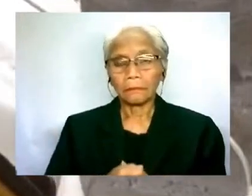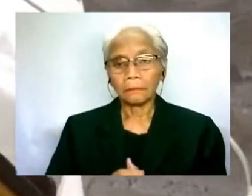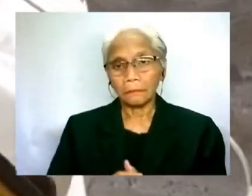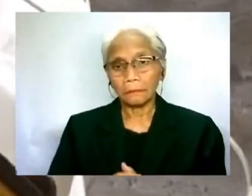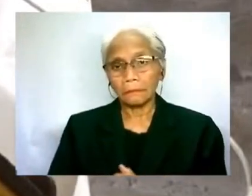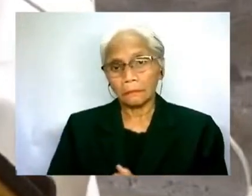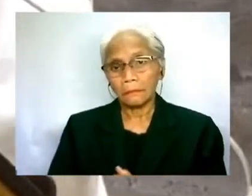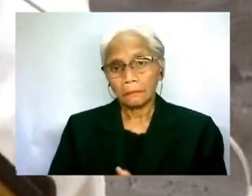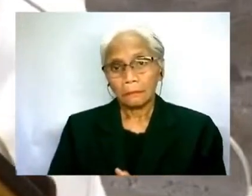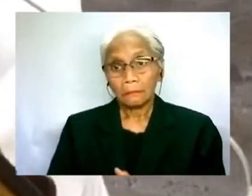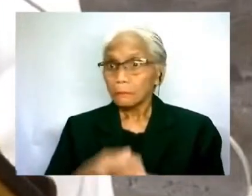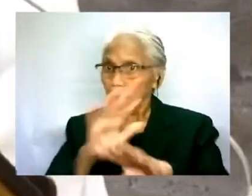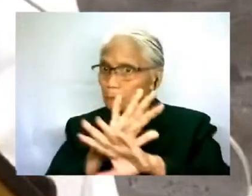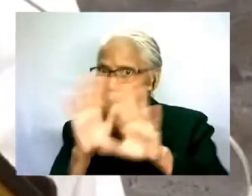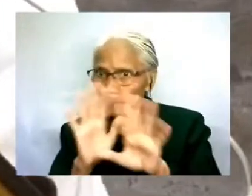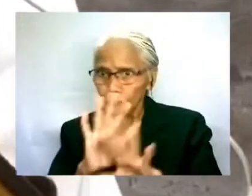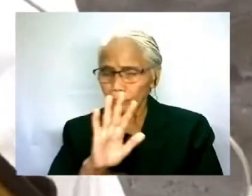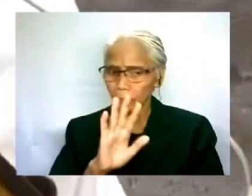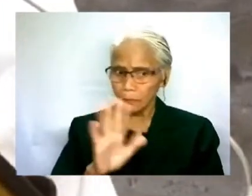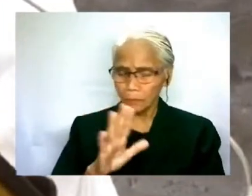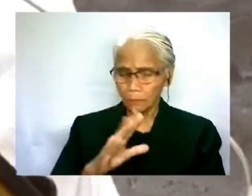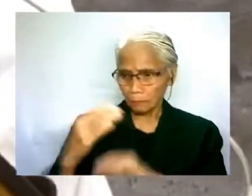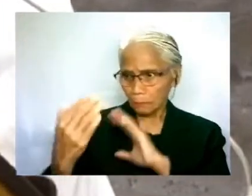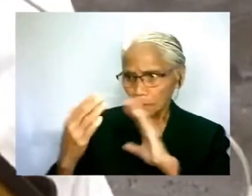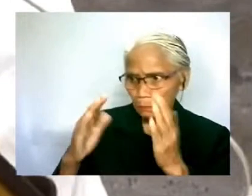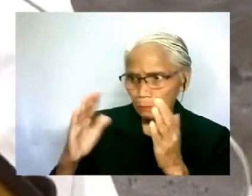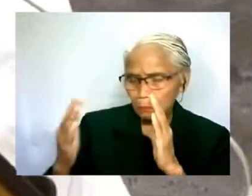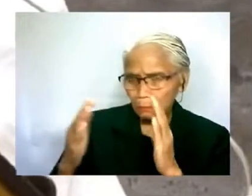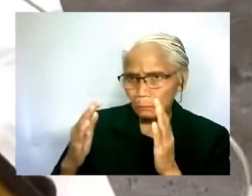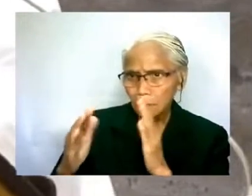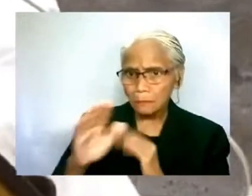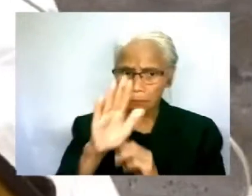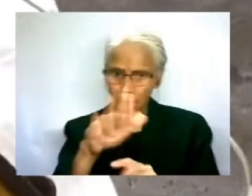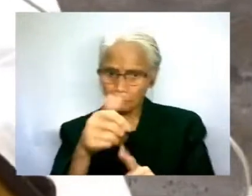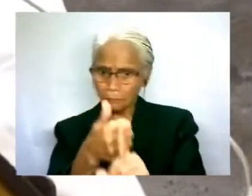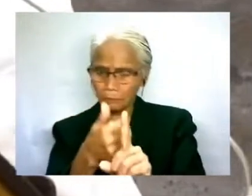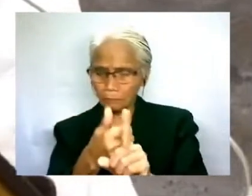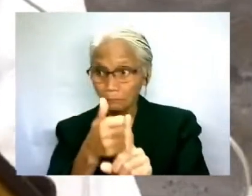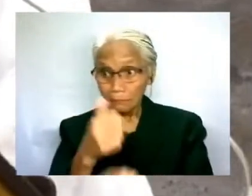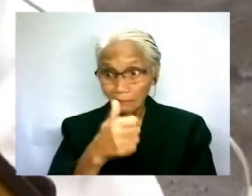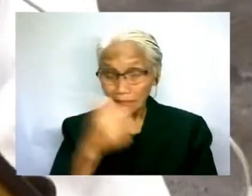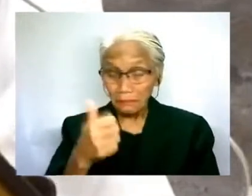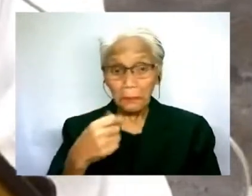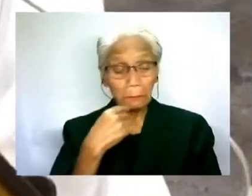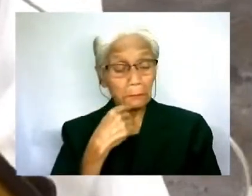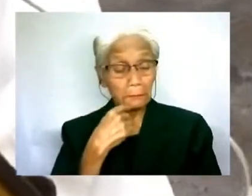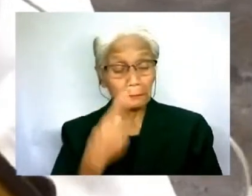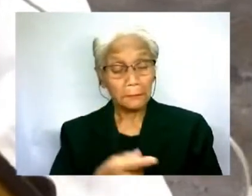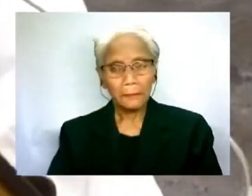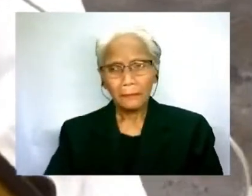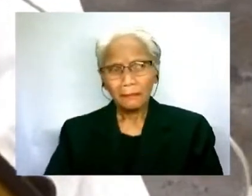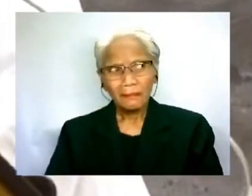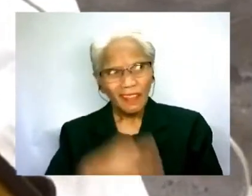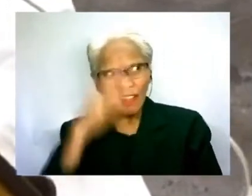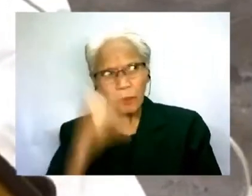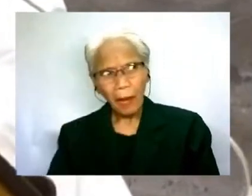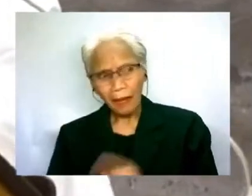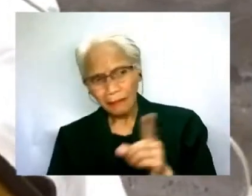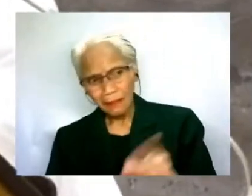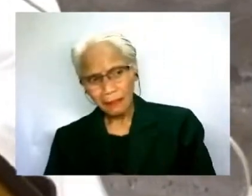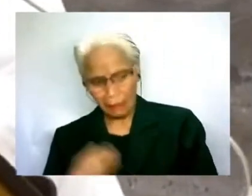Huwag mong ikukumpara ang sarili mo sa iba at sasabihin natin, bakit siya meron yan?